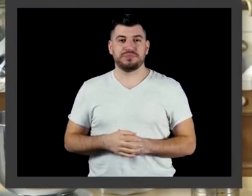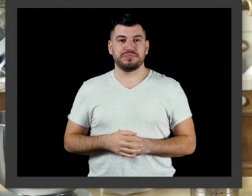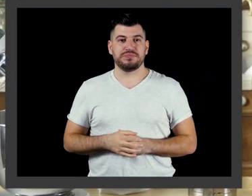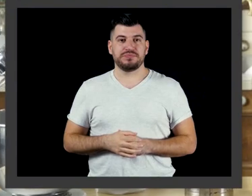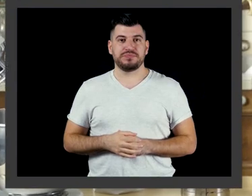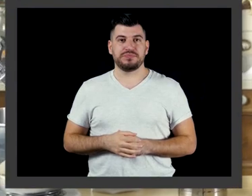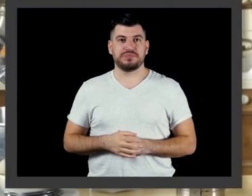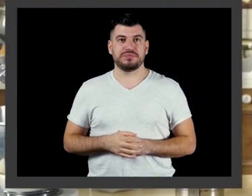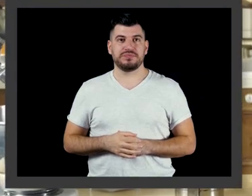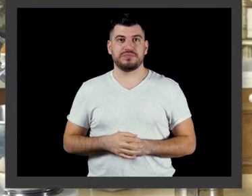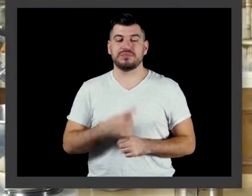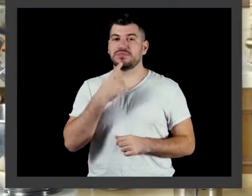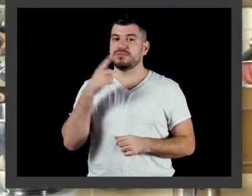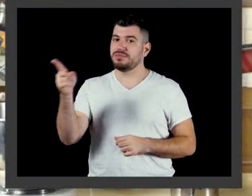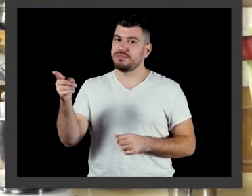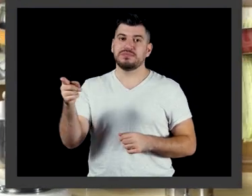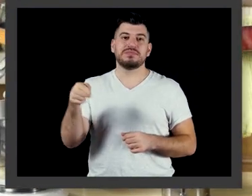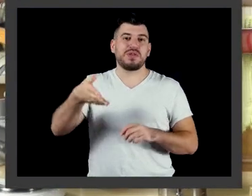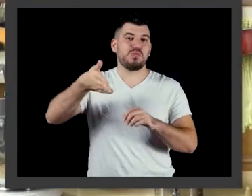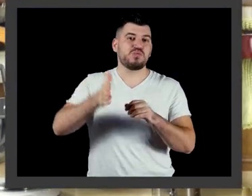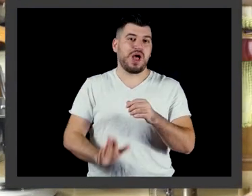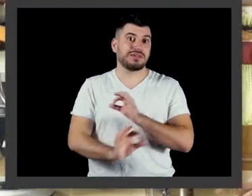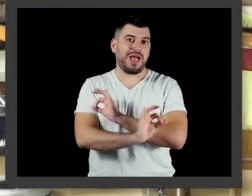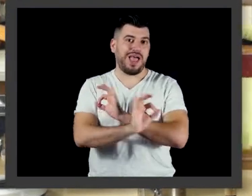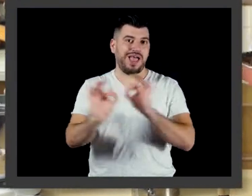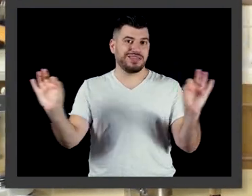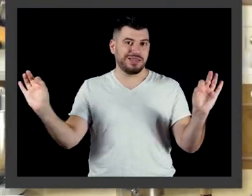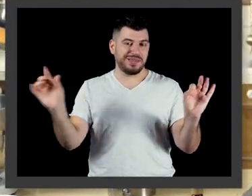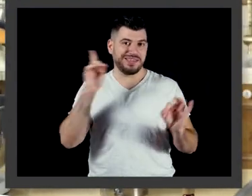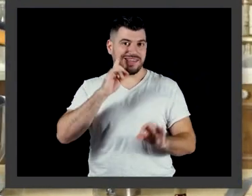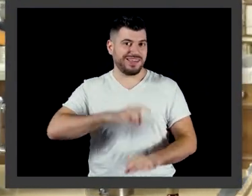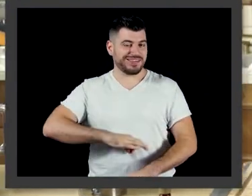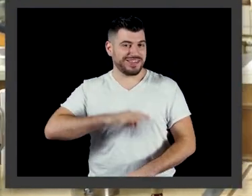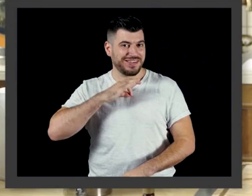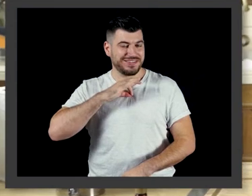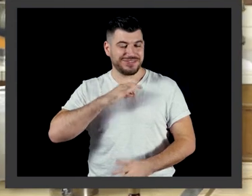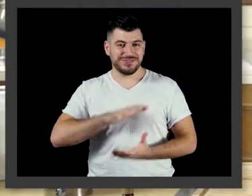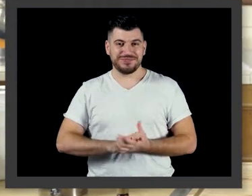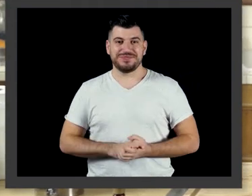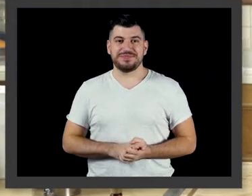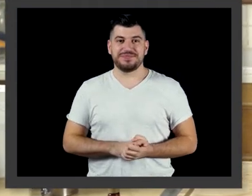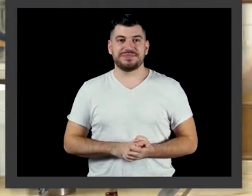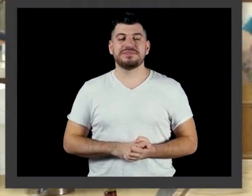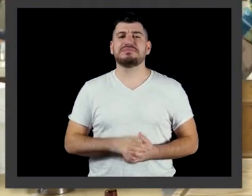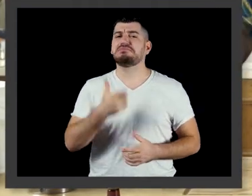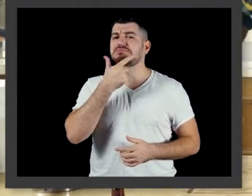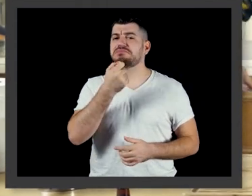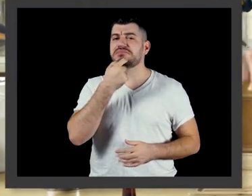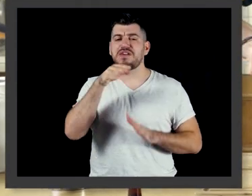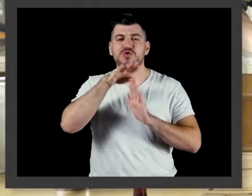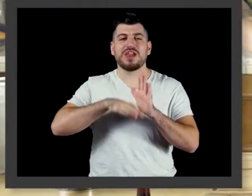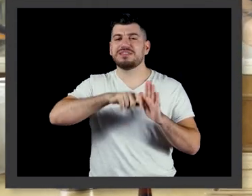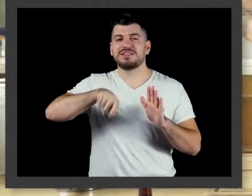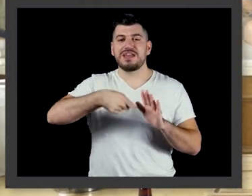η μπουγατσάρα μας είναι έτοιμη, κυρίες και κύριοι, έτοιμη! Η πιο εύκολη μπουγάτσα του κόσμου